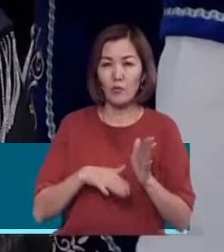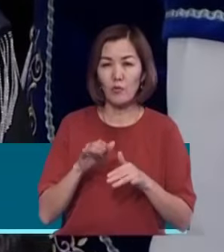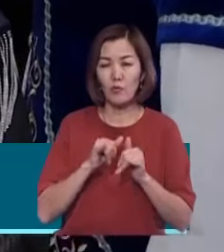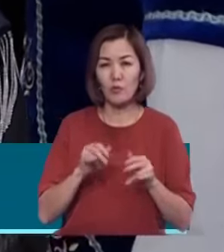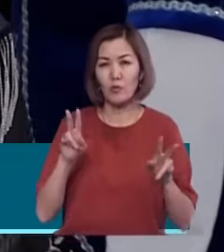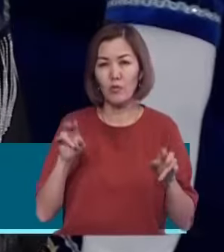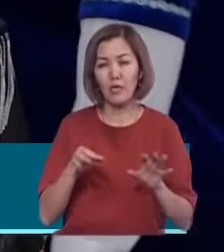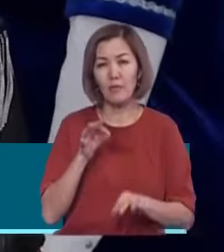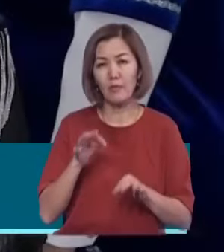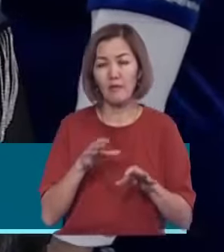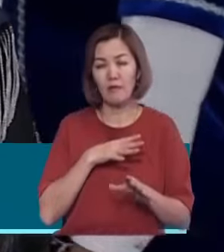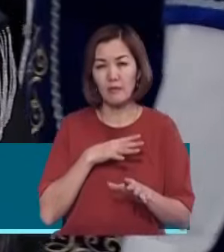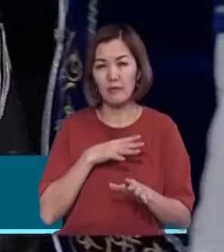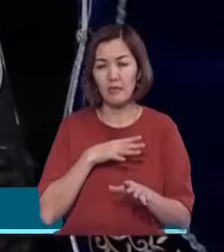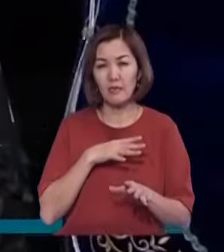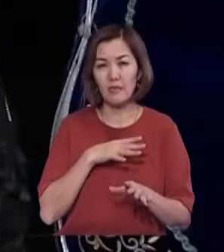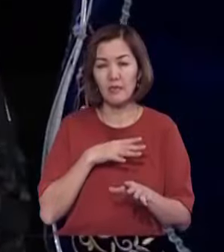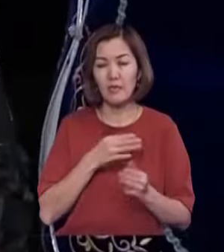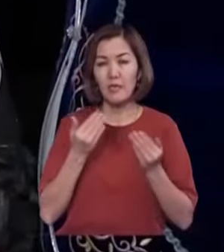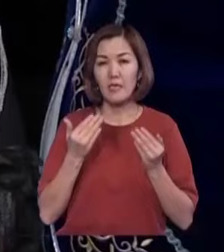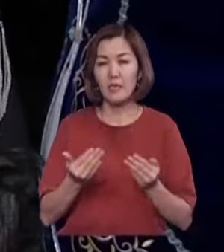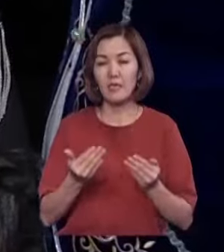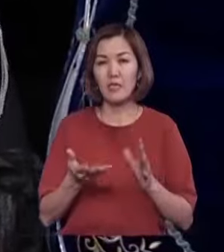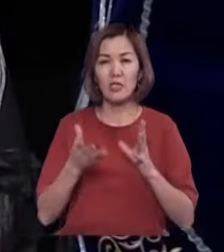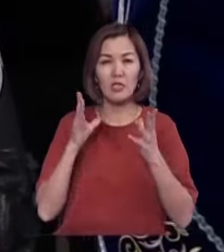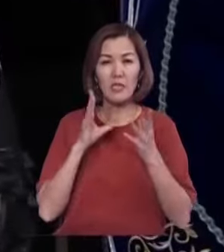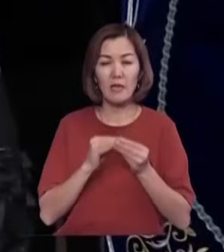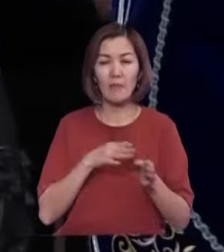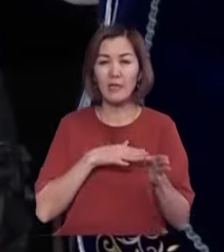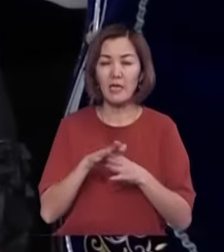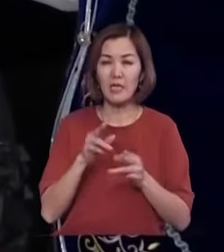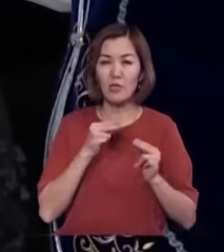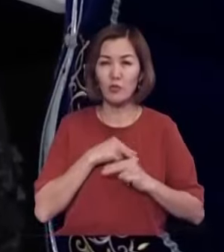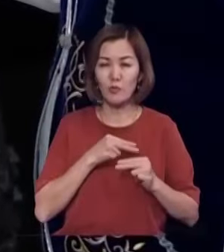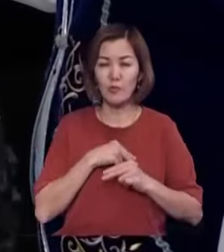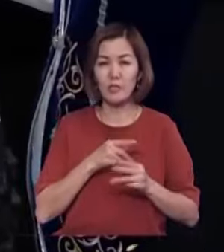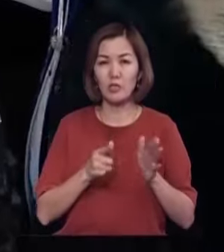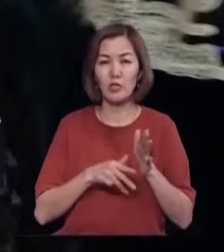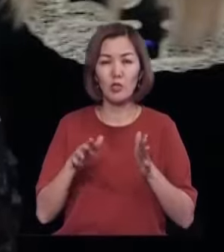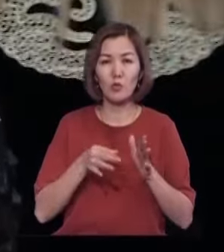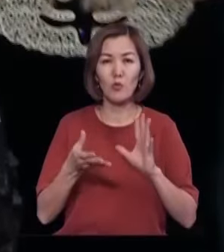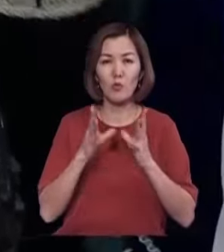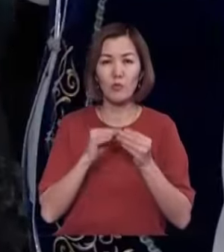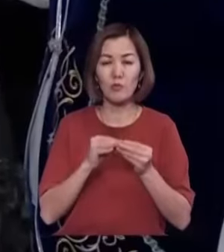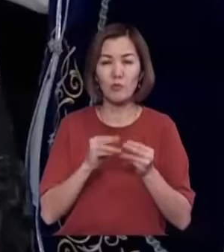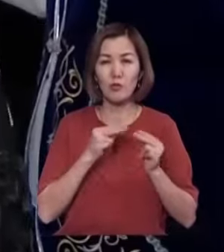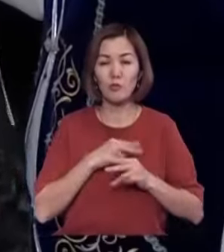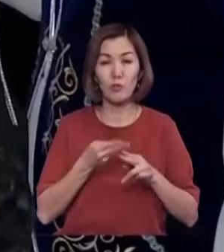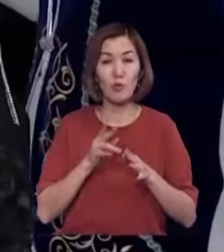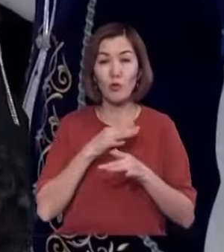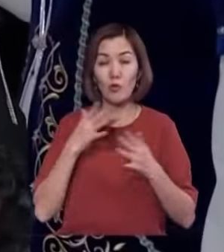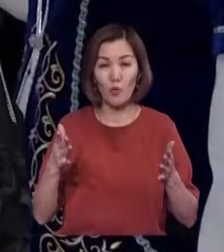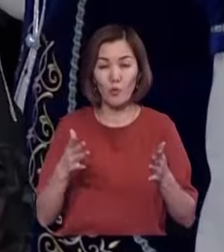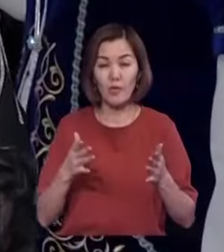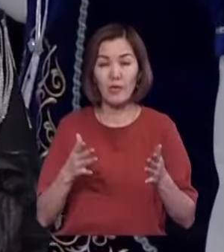мәселелер талқыға салынды. Енді жалпы атқарылып жатқан Жетісу облысы бойынша жұмыстар өте көп.